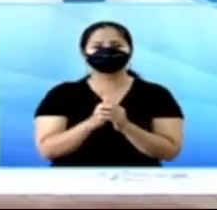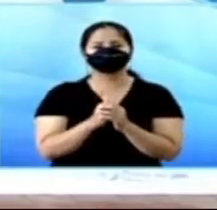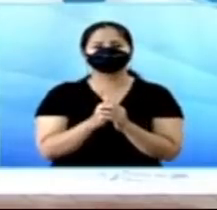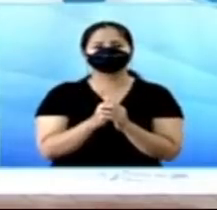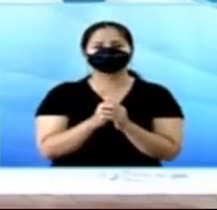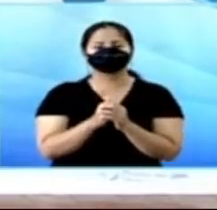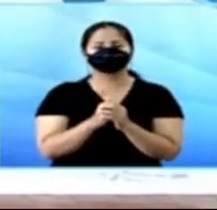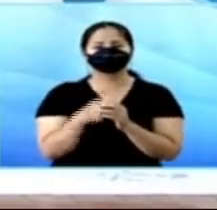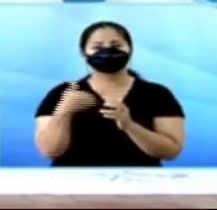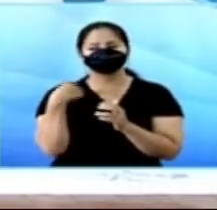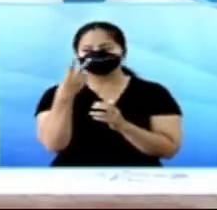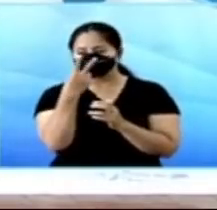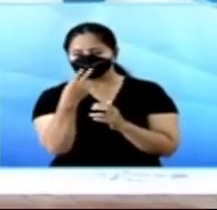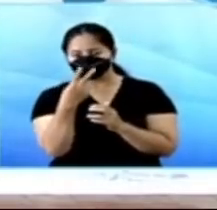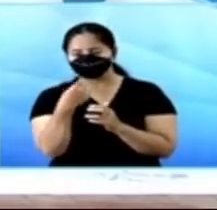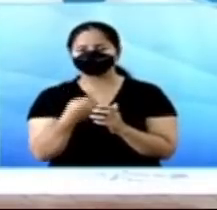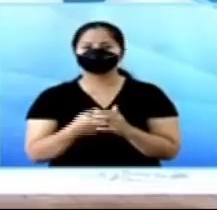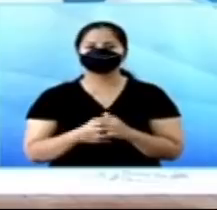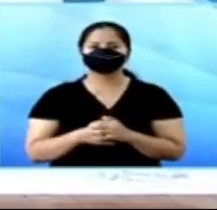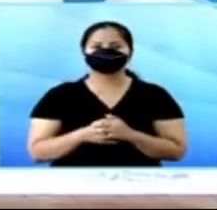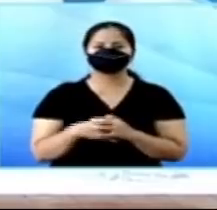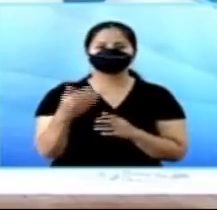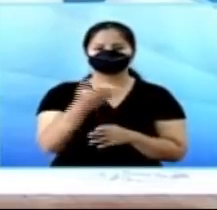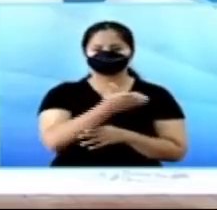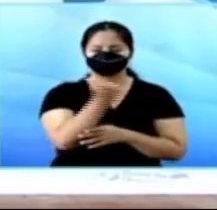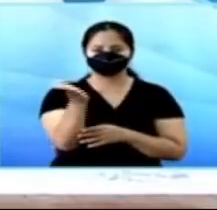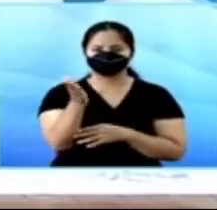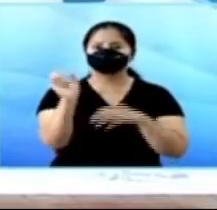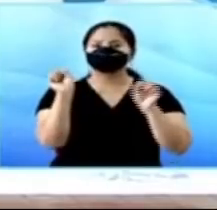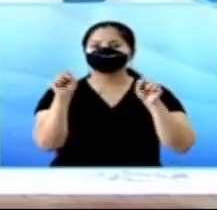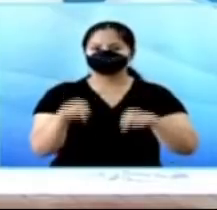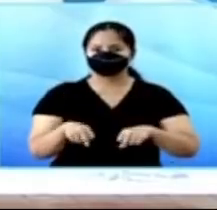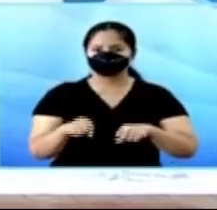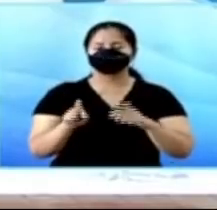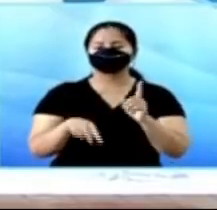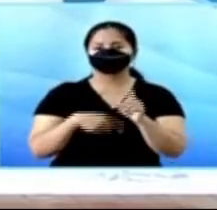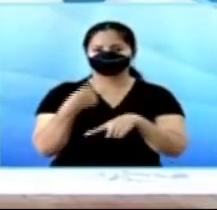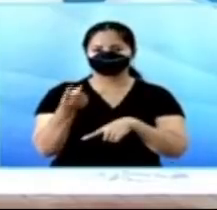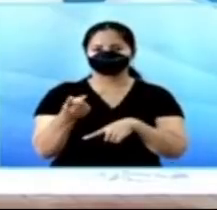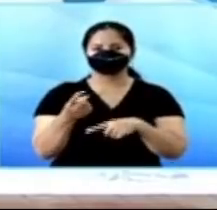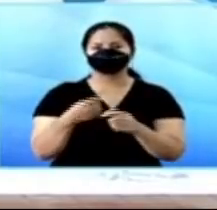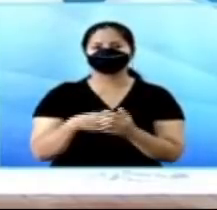เป็นวัดเนาะท่านก็สามารถไป